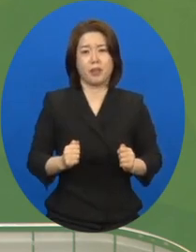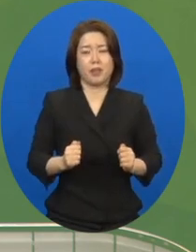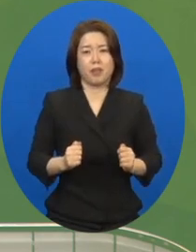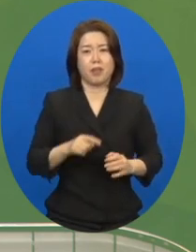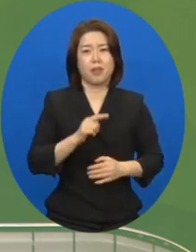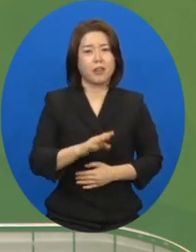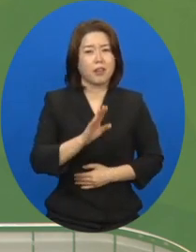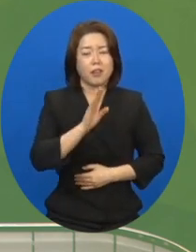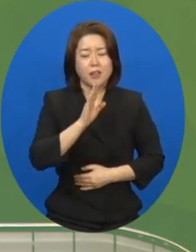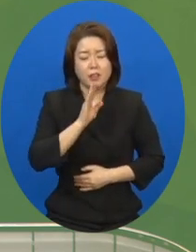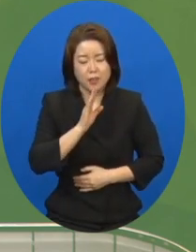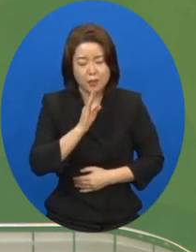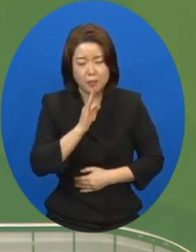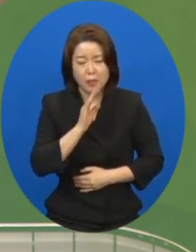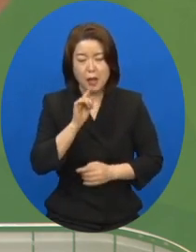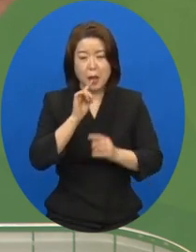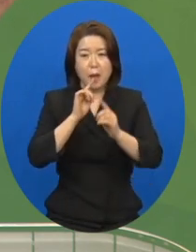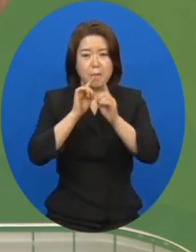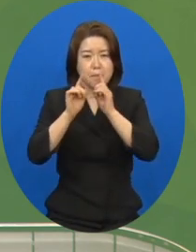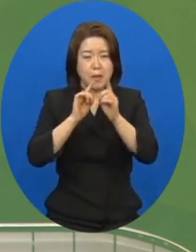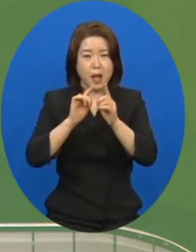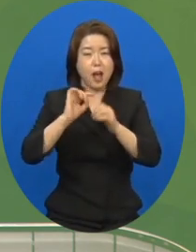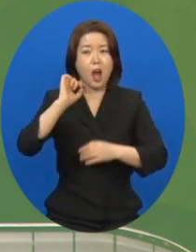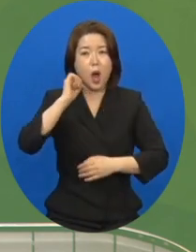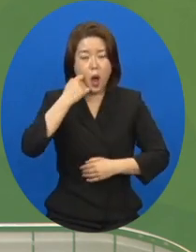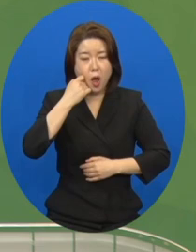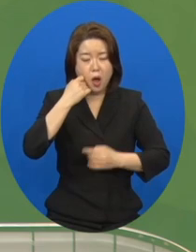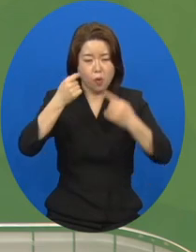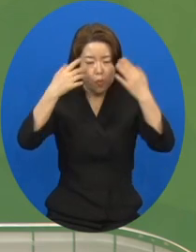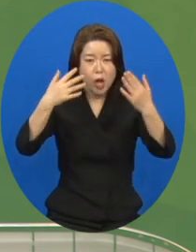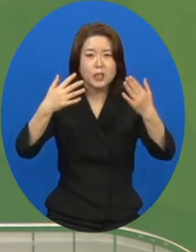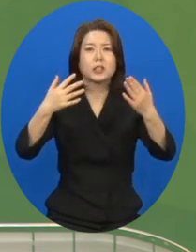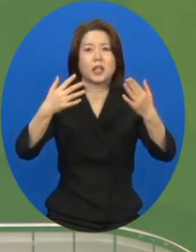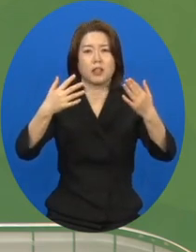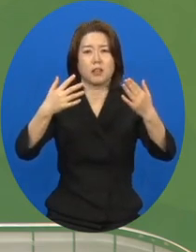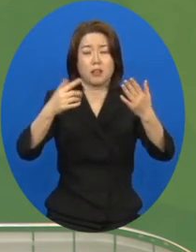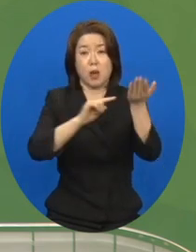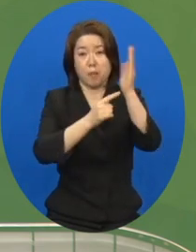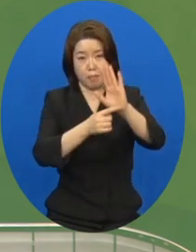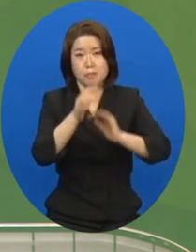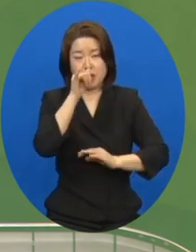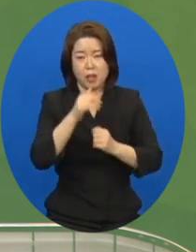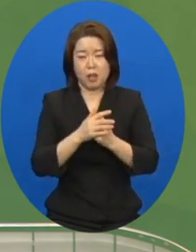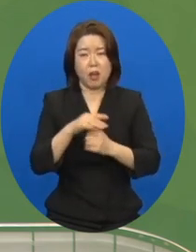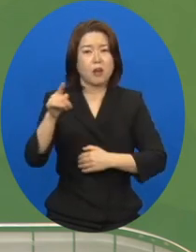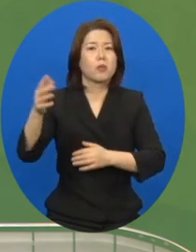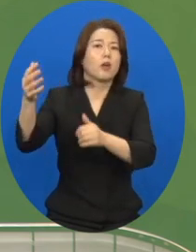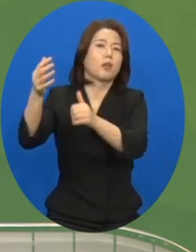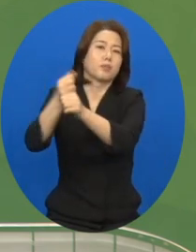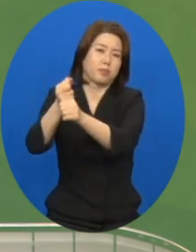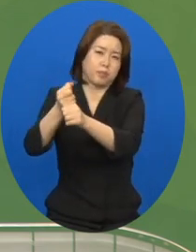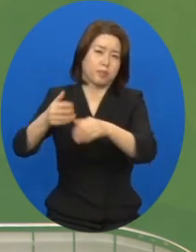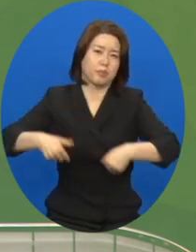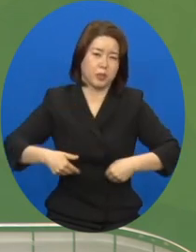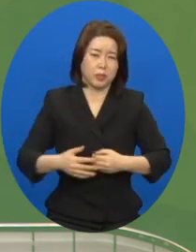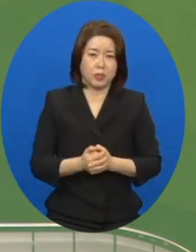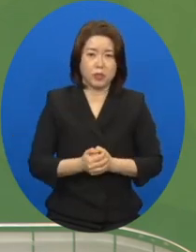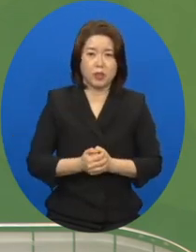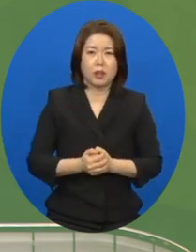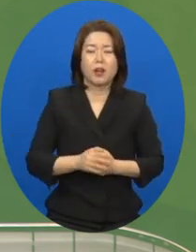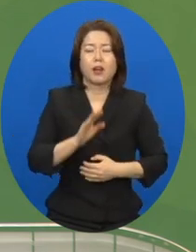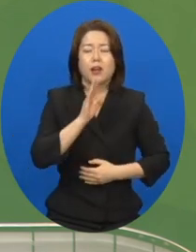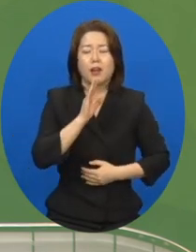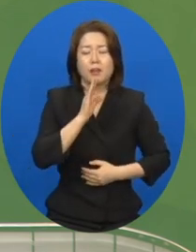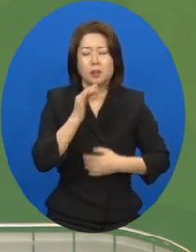더 말할 수 없는 분명한 확실한 소식이잖아요. 그러면 붙잡으셔야죠. 주님,